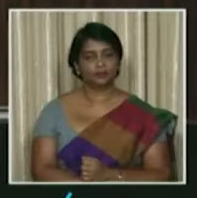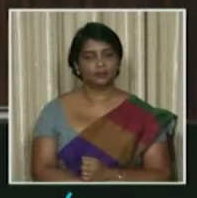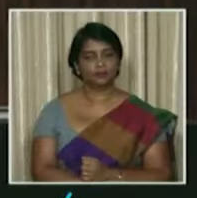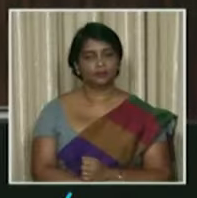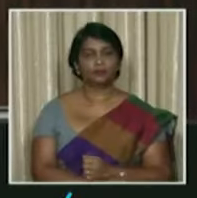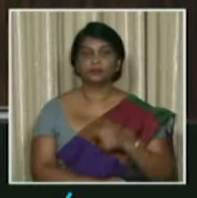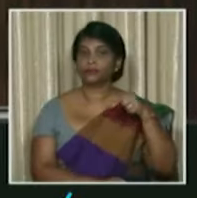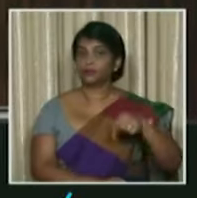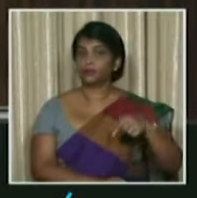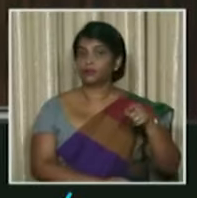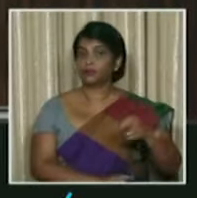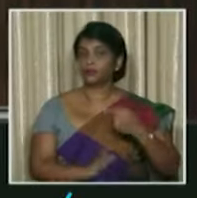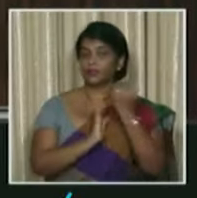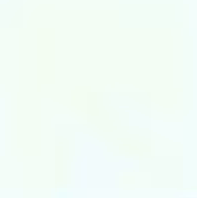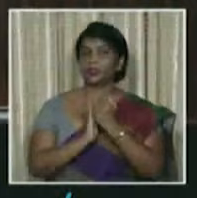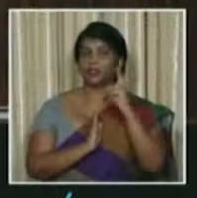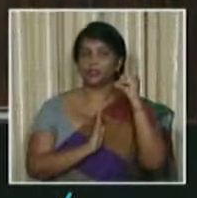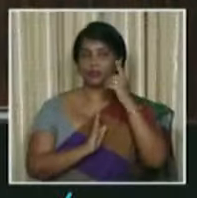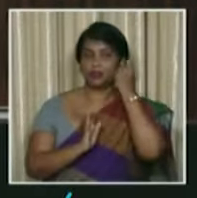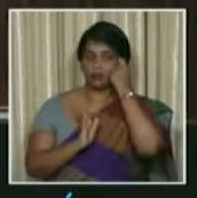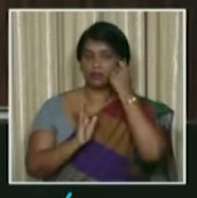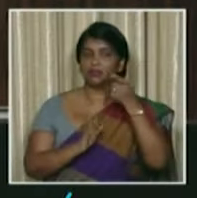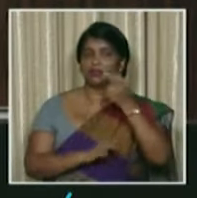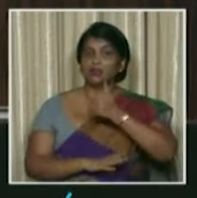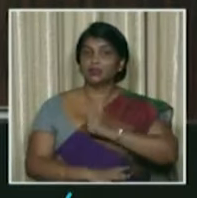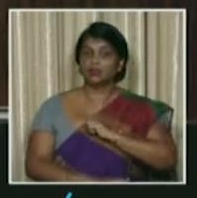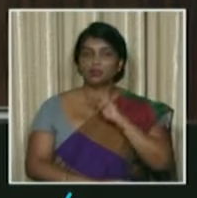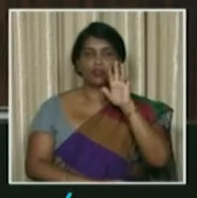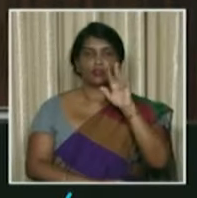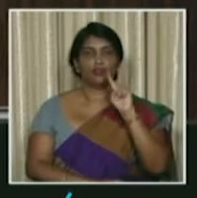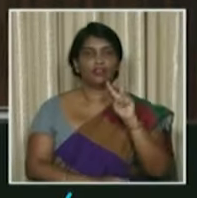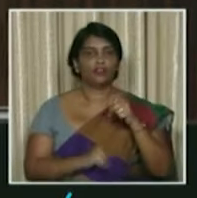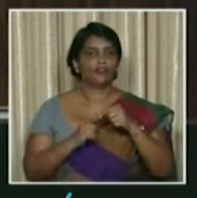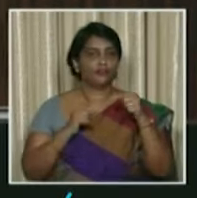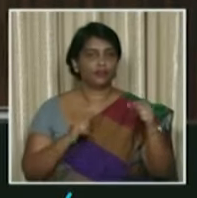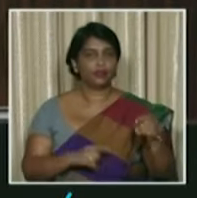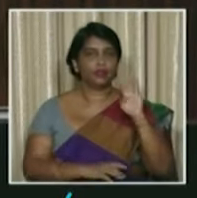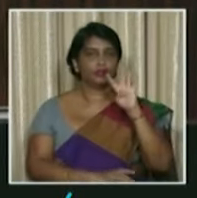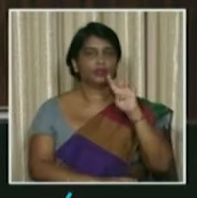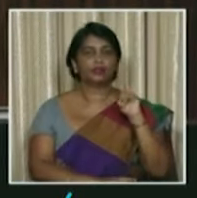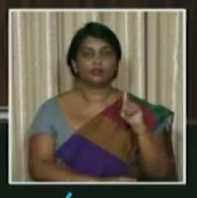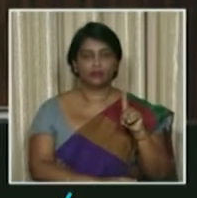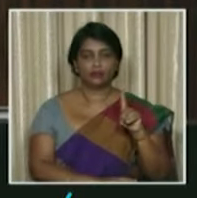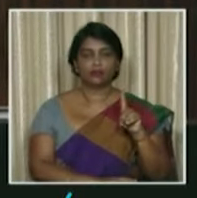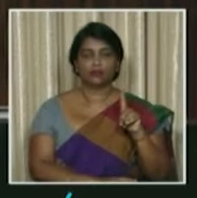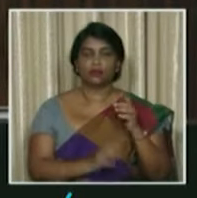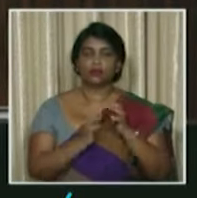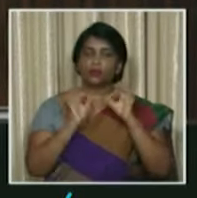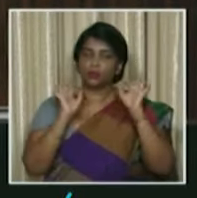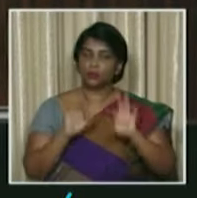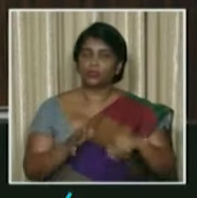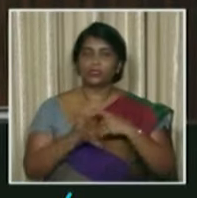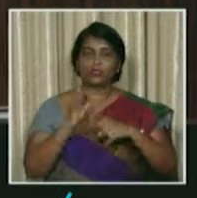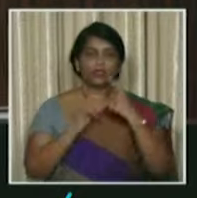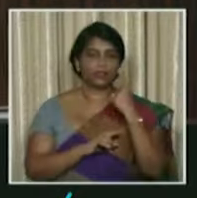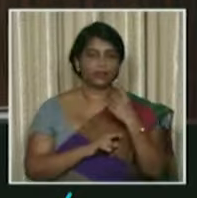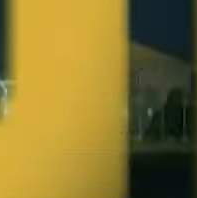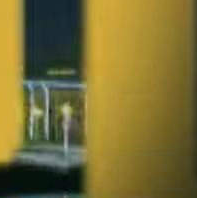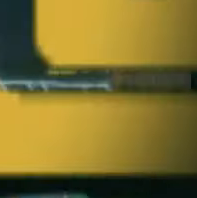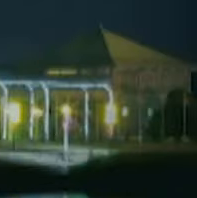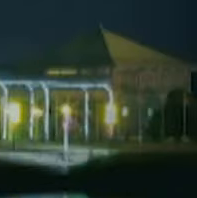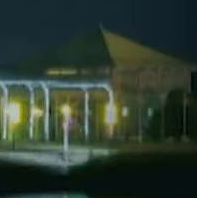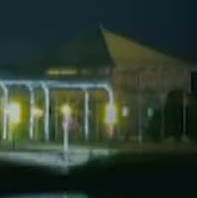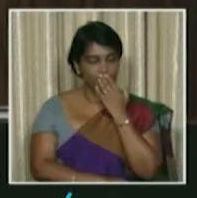අද දින න්‍යාය පත්‍රයේ අංක 1 දරන යෝජනාව පක්ෂව ඡන්ද 92යි විපක්ෂව ඡන්ද 41යි වැලකී සිටි 1 ඡන්දයයි යෝජනාව වැඩි සංදියෙන්